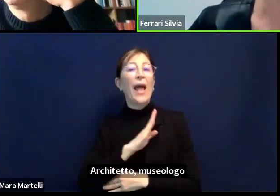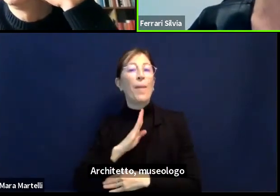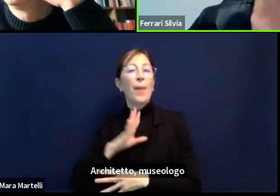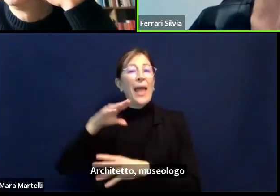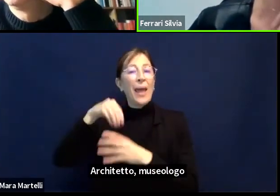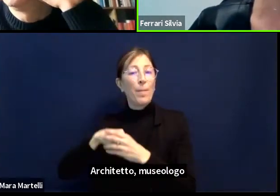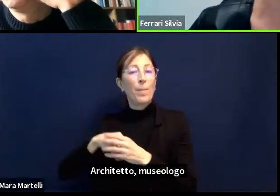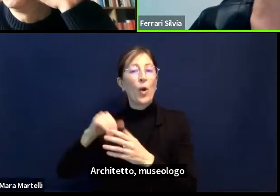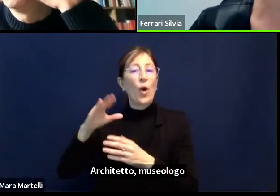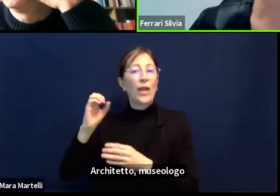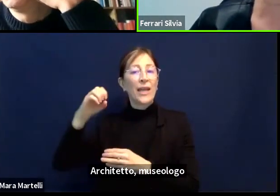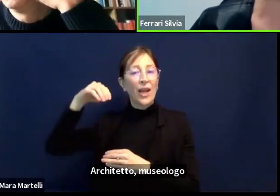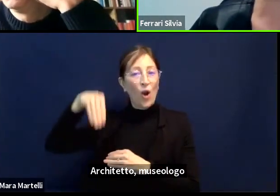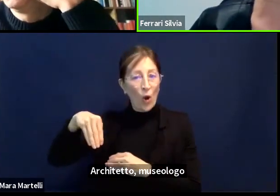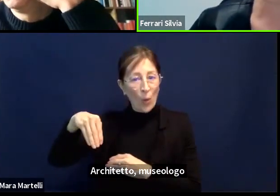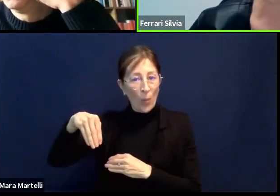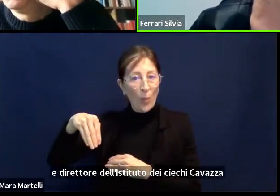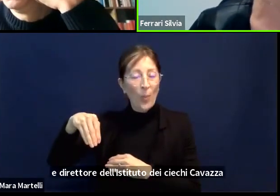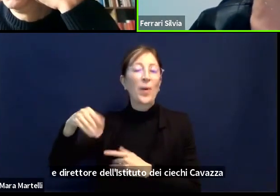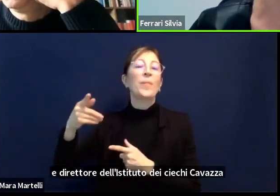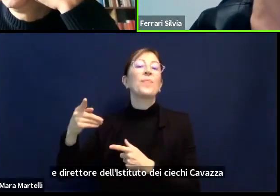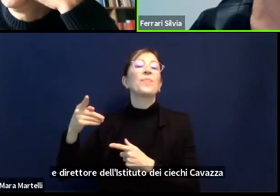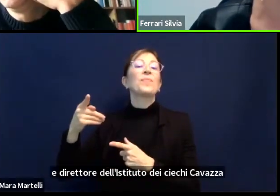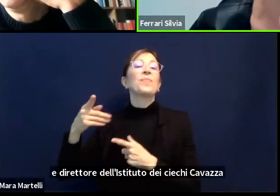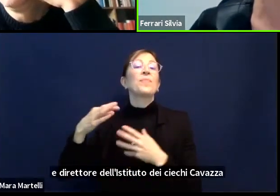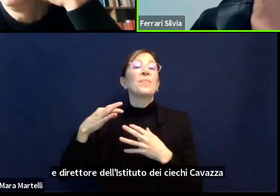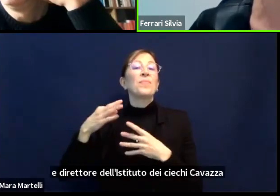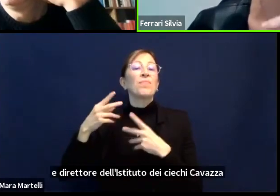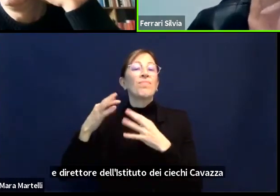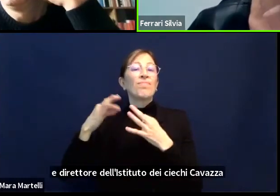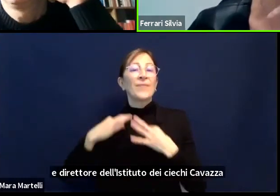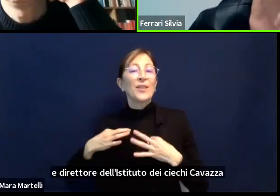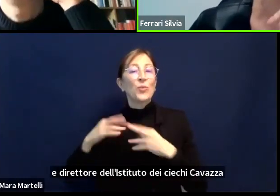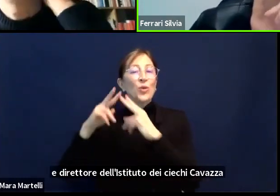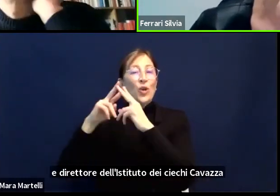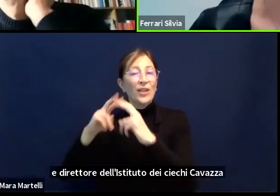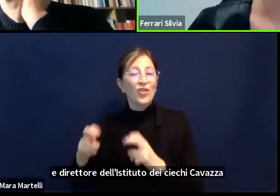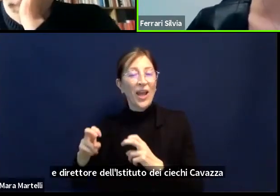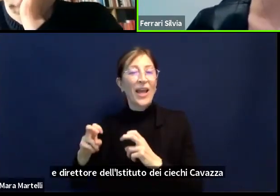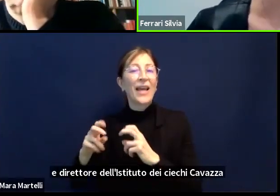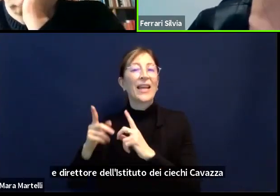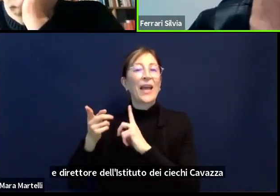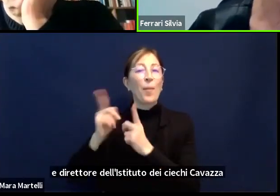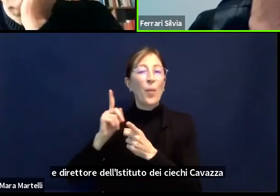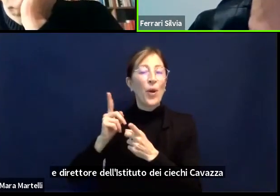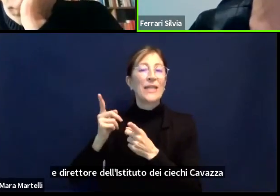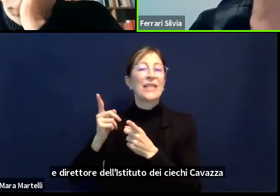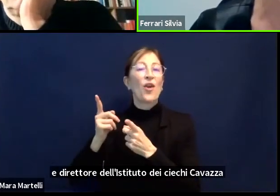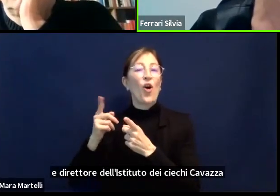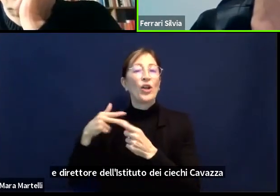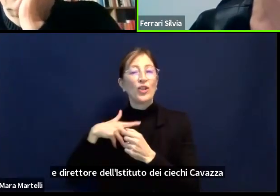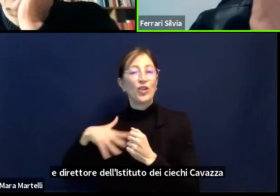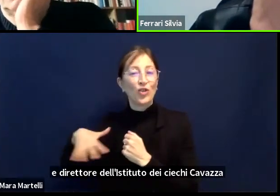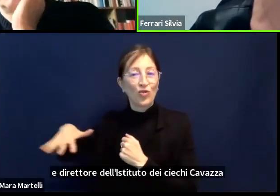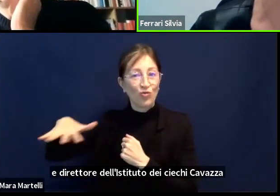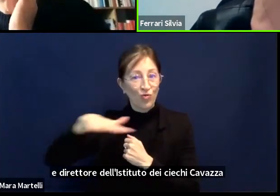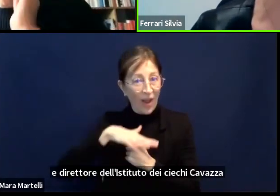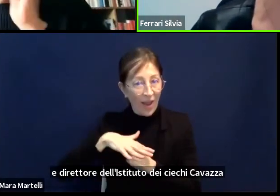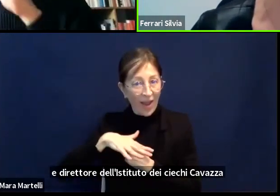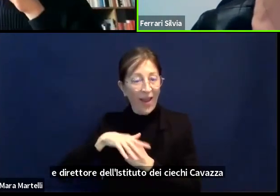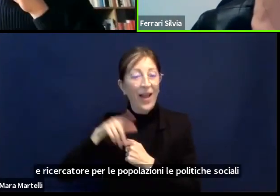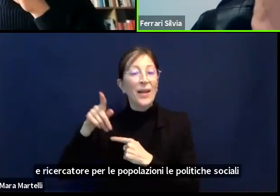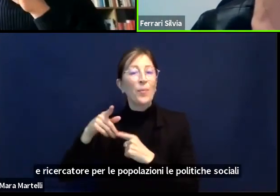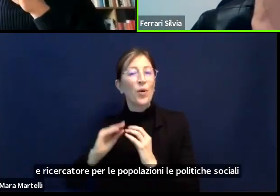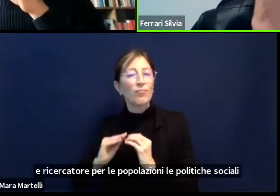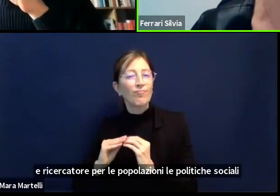associato dell'Istituto di Ricerca per le Popolazioni e le Politiche Sociali, costruisce dispositivi per